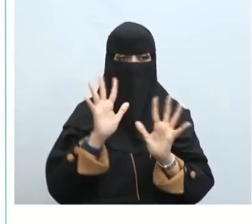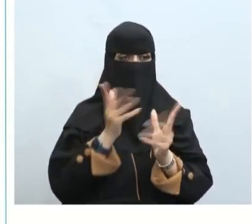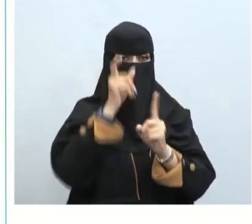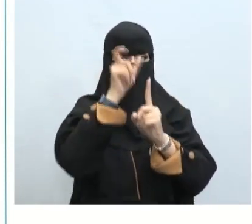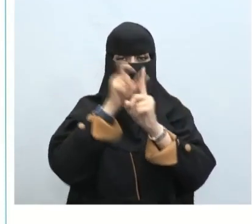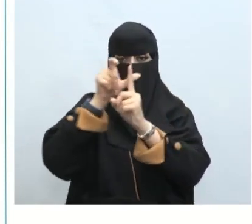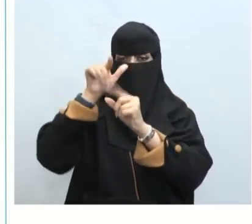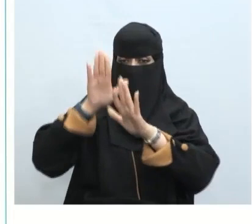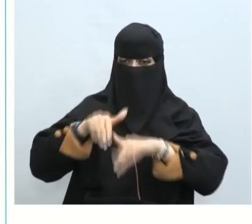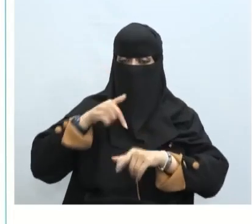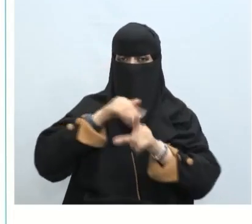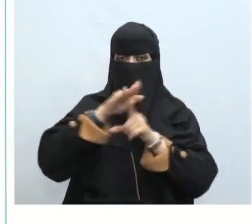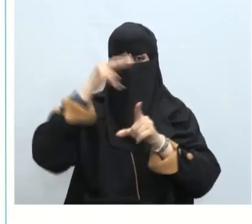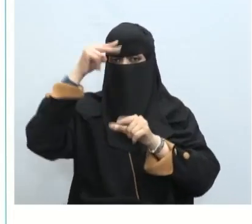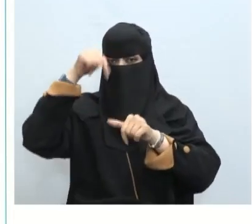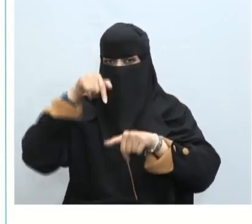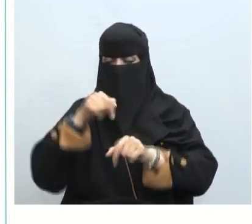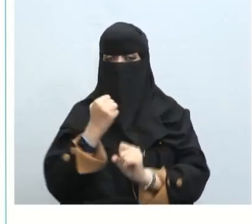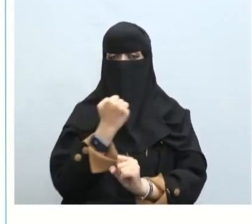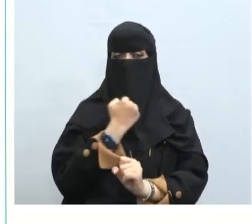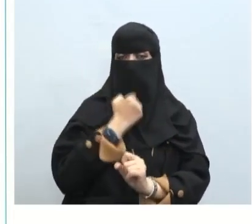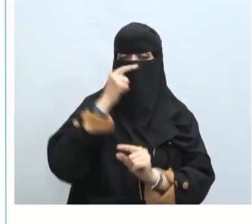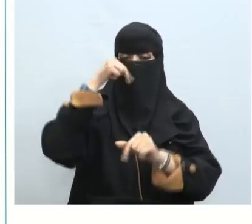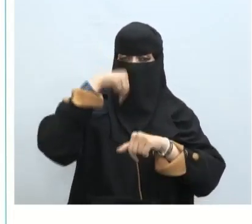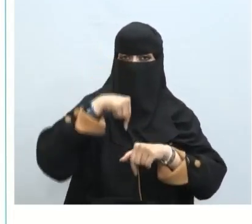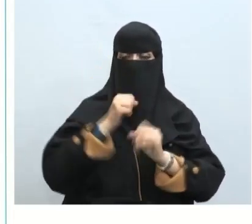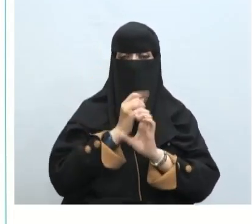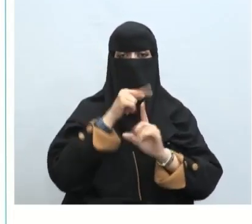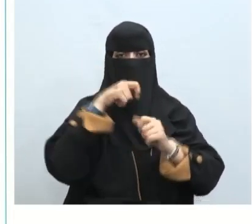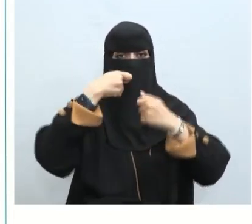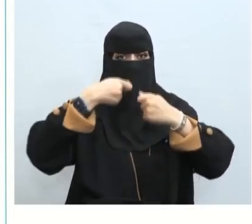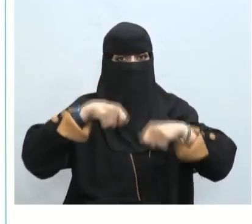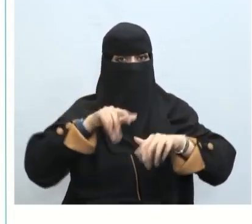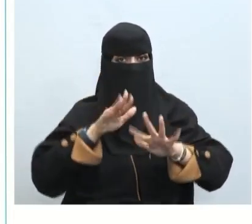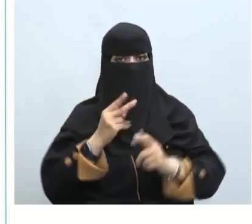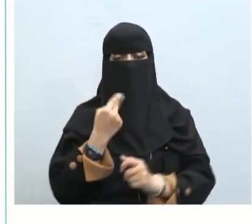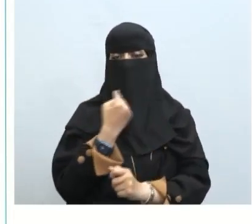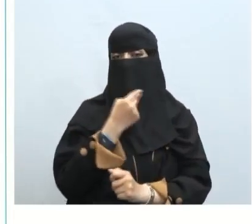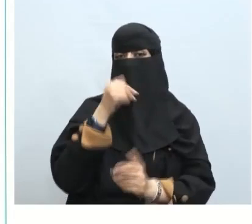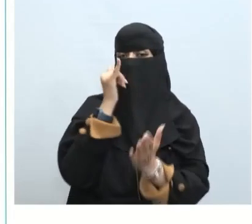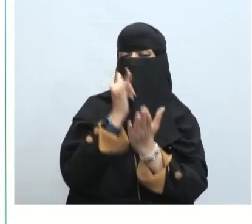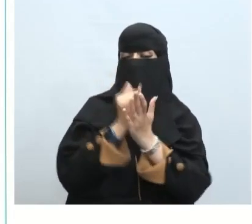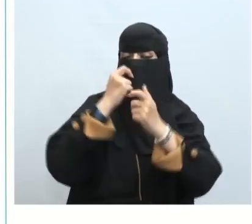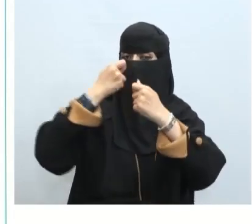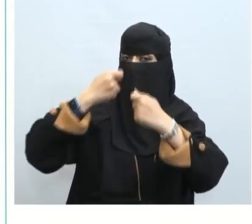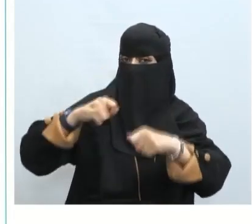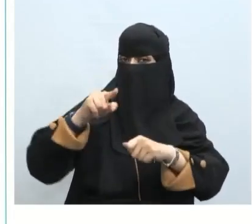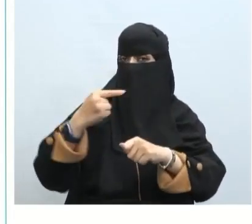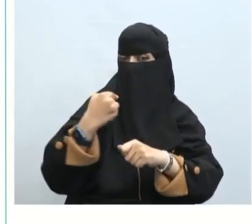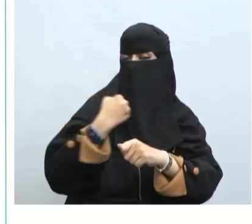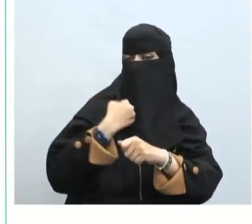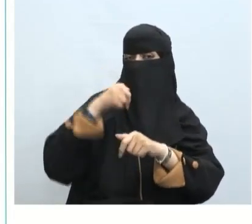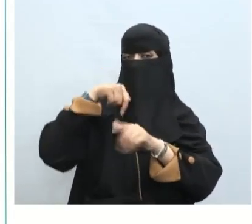بلادنا حقوق يتمتع بها تكفلها لها الدوله تكفلها